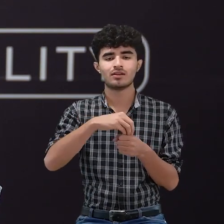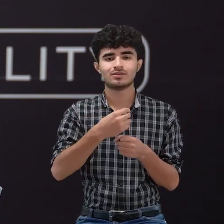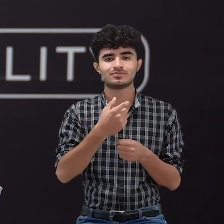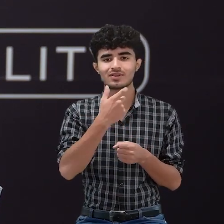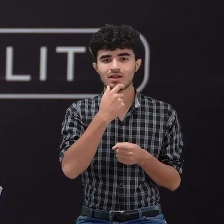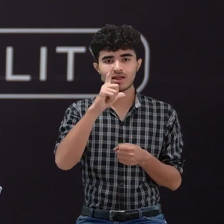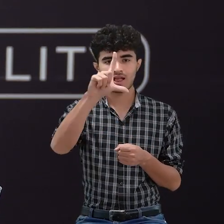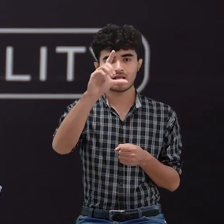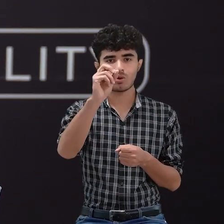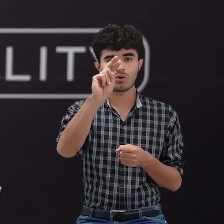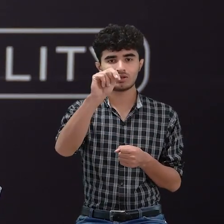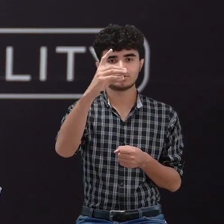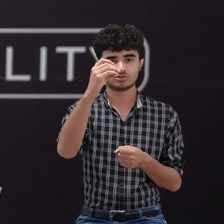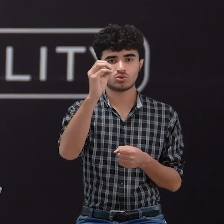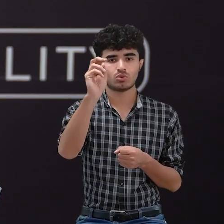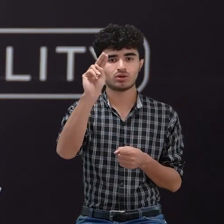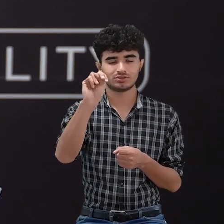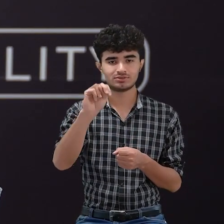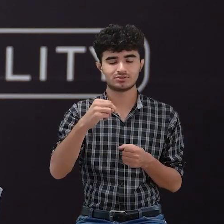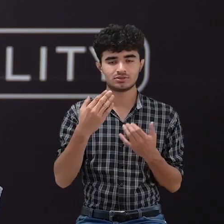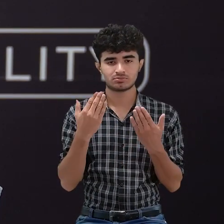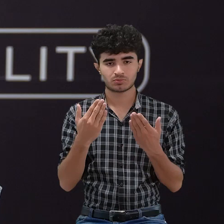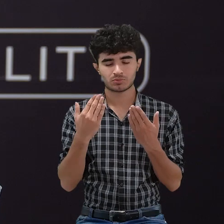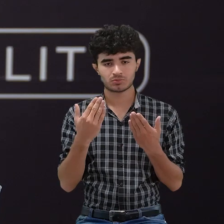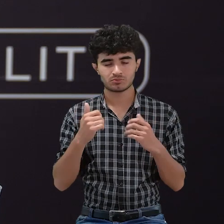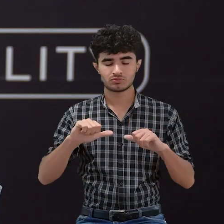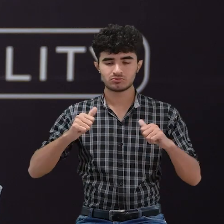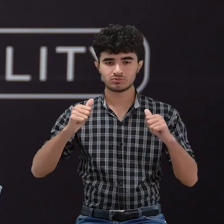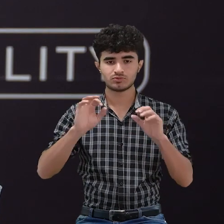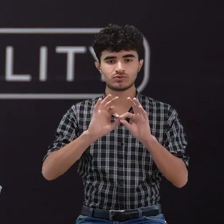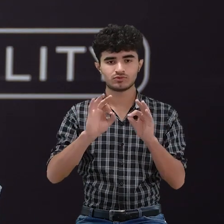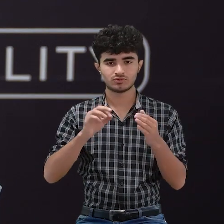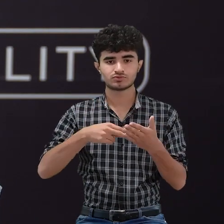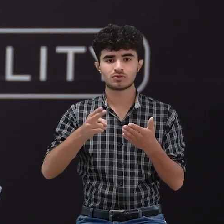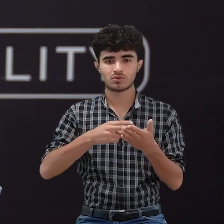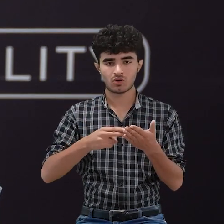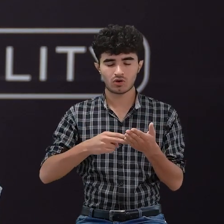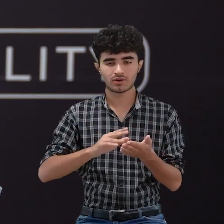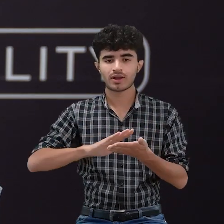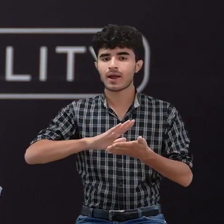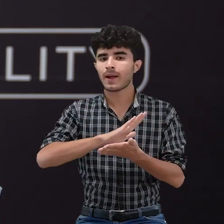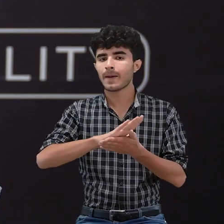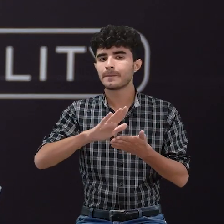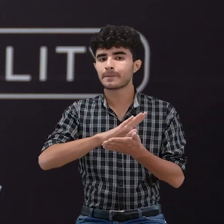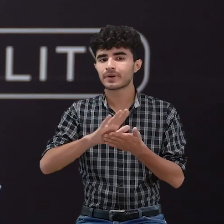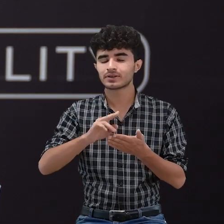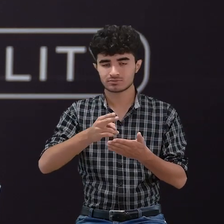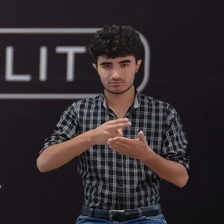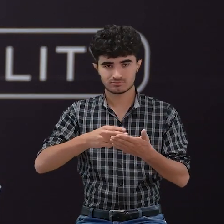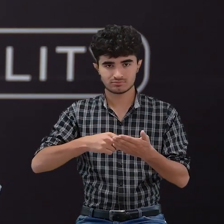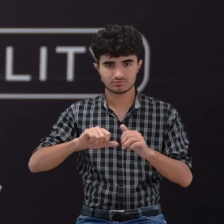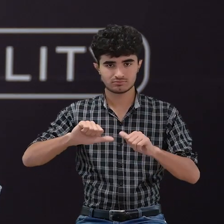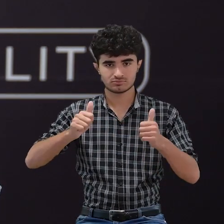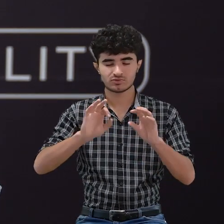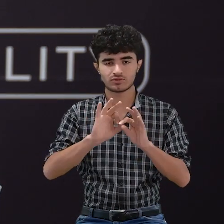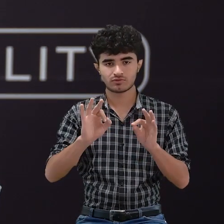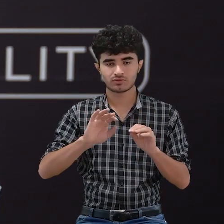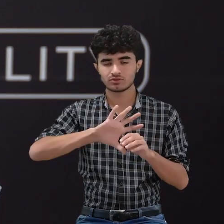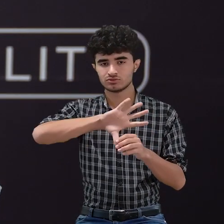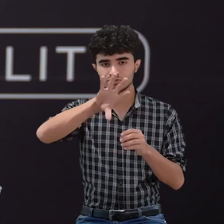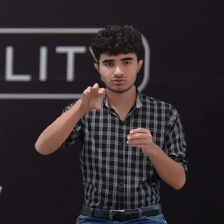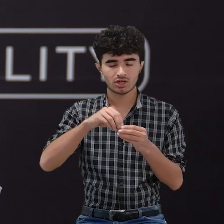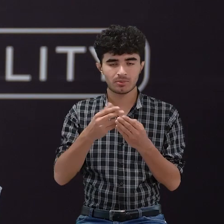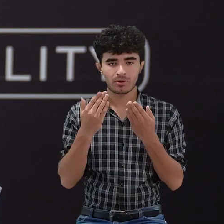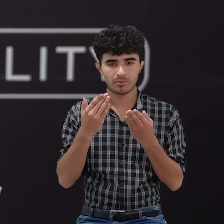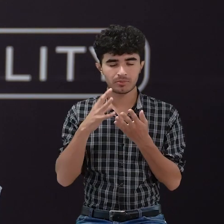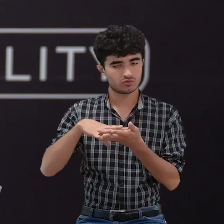मैंने प्रिंट मेकिंग सीखी और इंस्टीट्यूट ऑफ एजुकेशन में मैंने आर्ट एजुकेशन